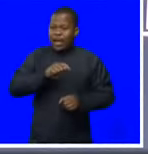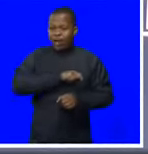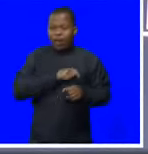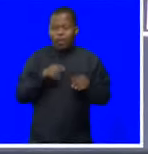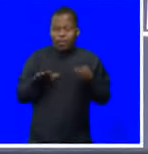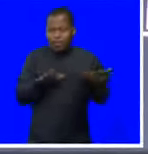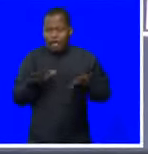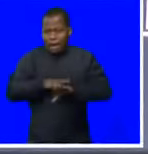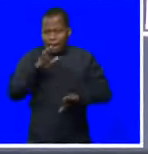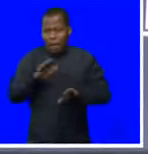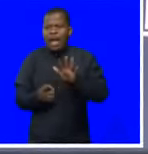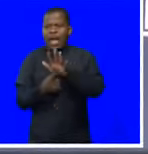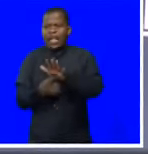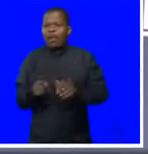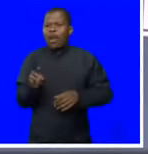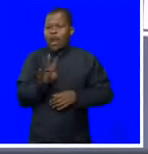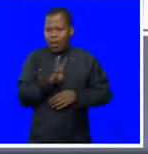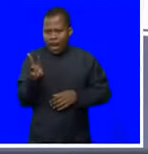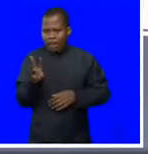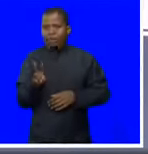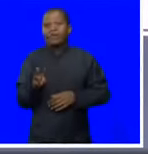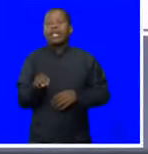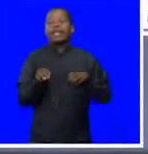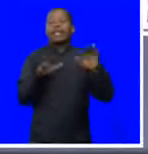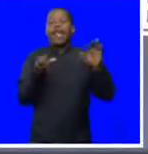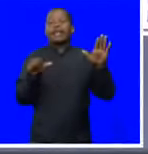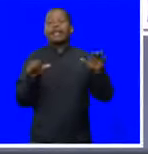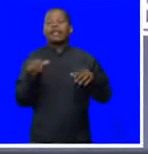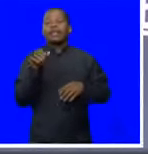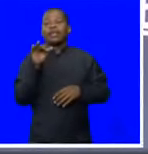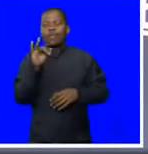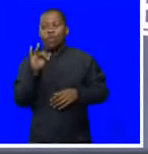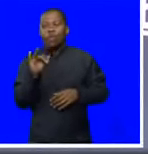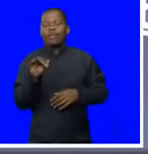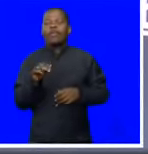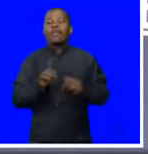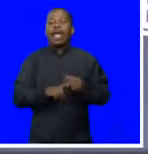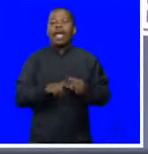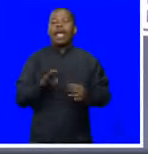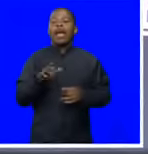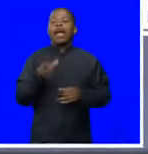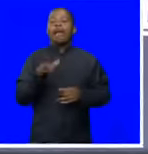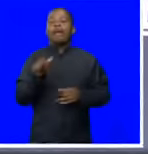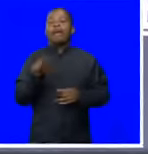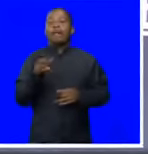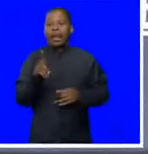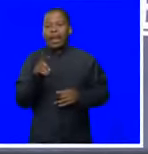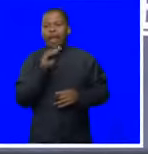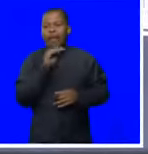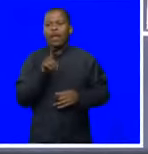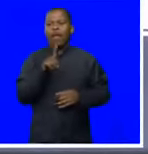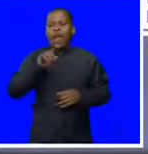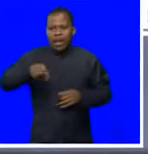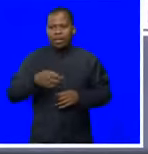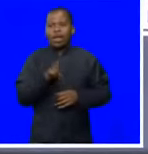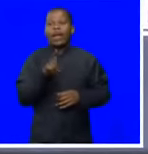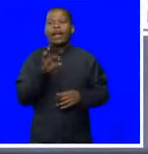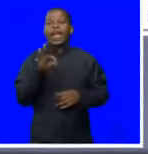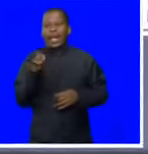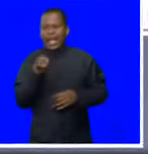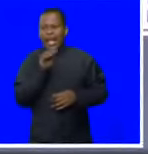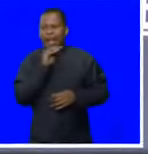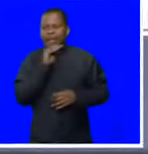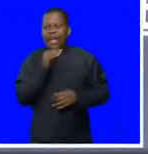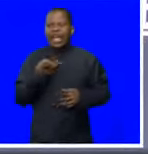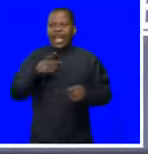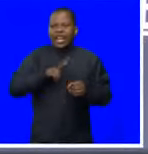ungabuka iurea, ithi 962. Ubuke iblend, it's 1,130. Sikhweshile ke